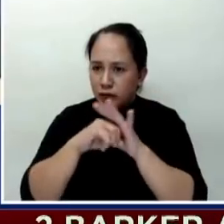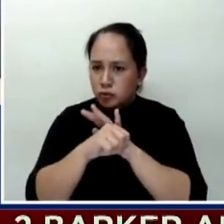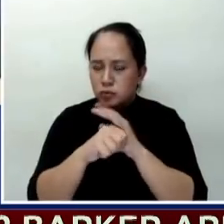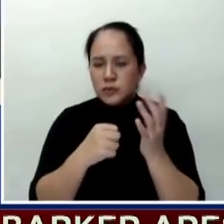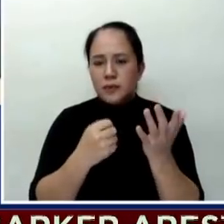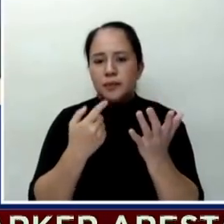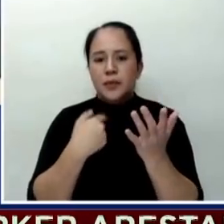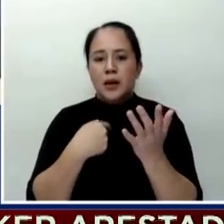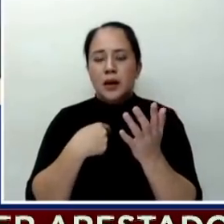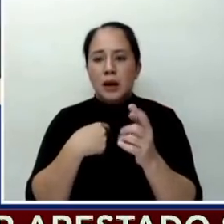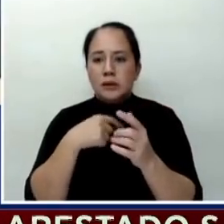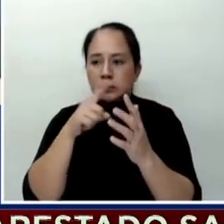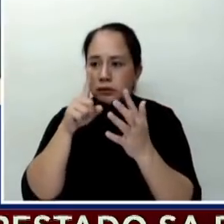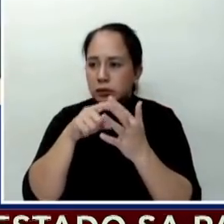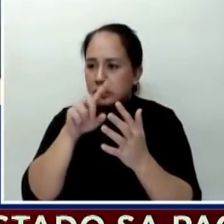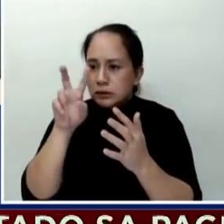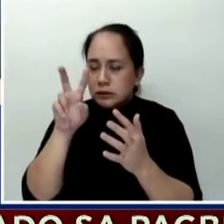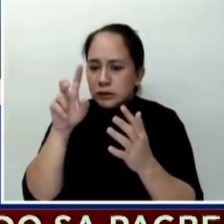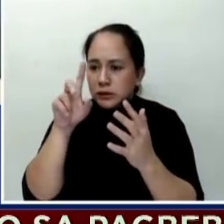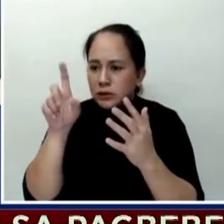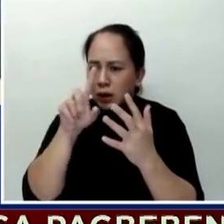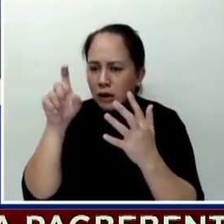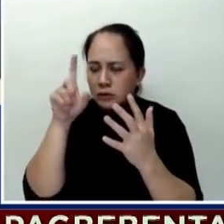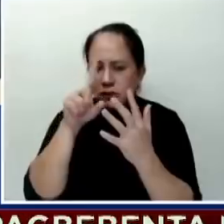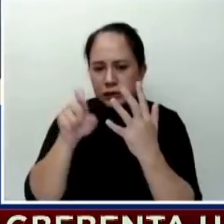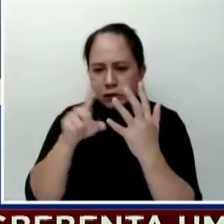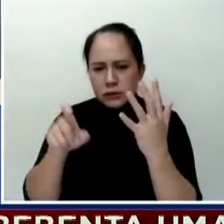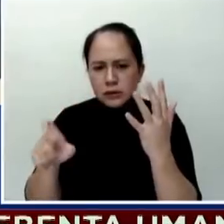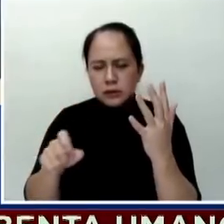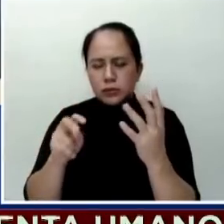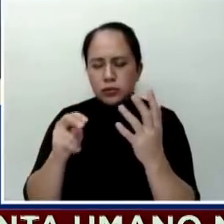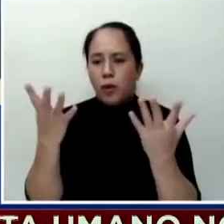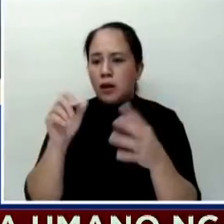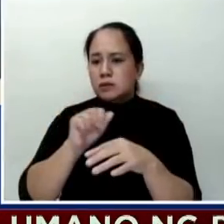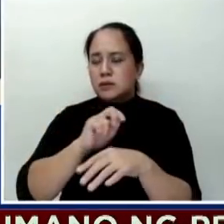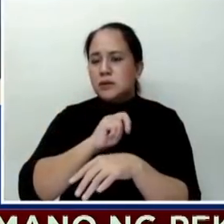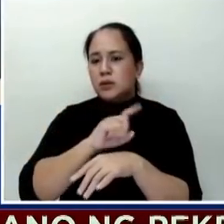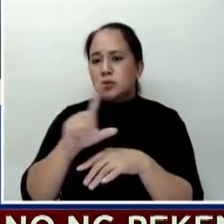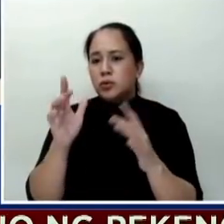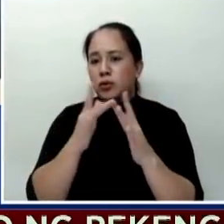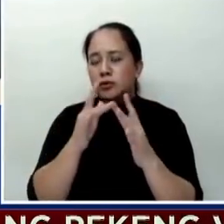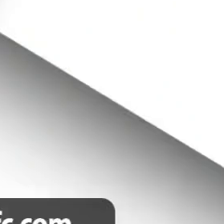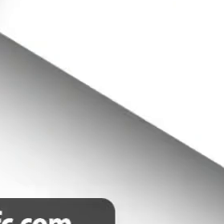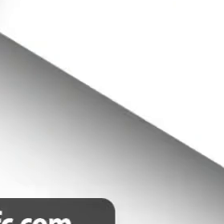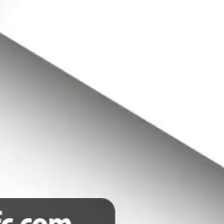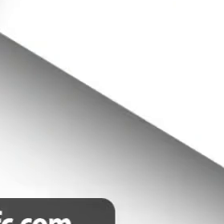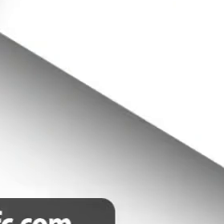Yung trace, hindi tayo nakabuo ng national contact tracing system.